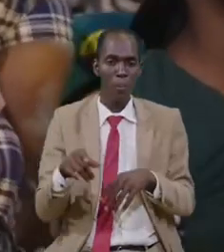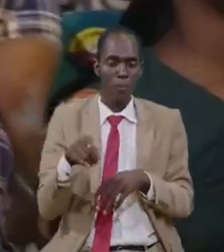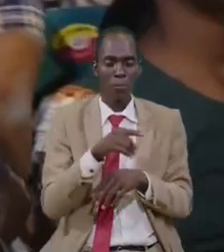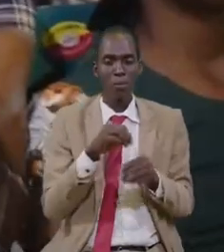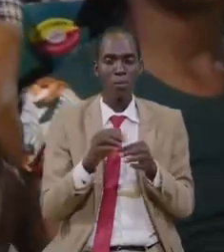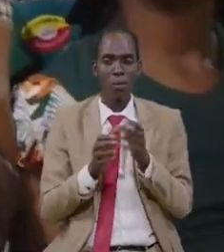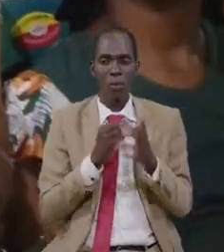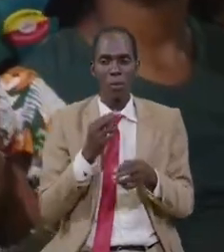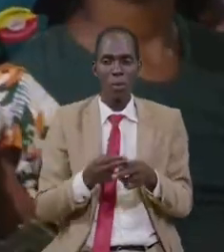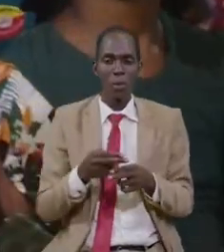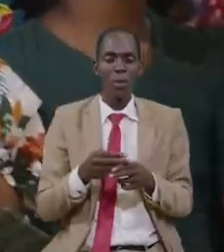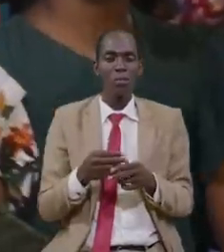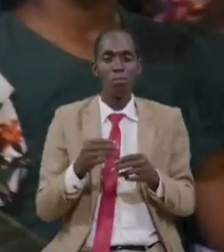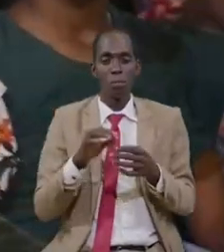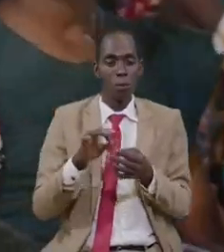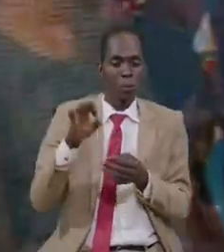Spirituellement, les bénédictions viendront sur toi.